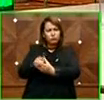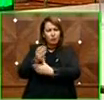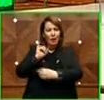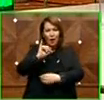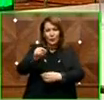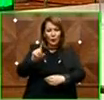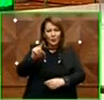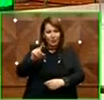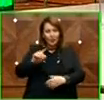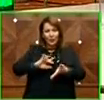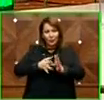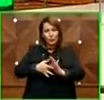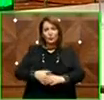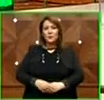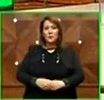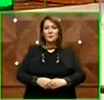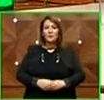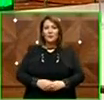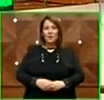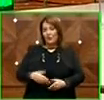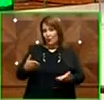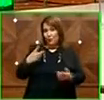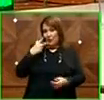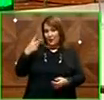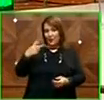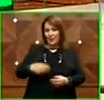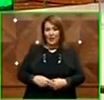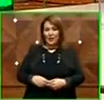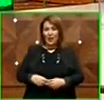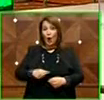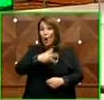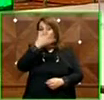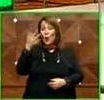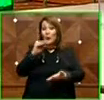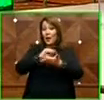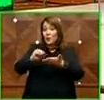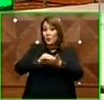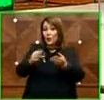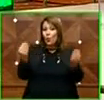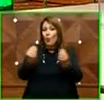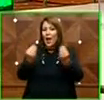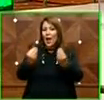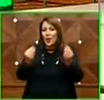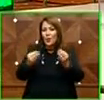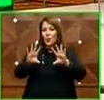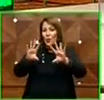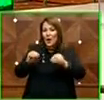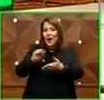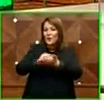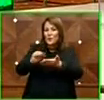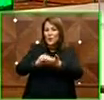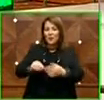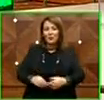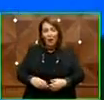عندنا في السلطه الوطنيه وهذوك تشوف هذوك عدد المكاتب تاعنا وين موجودين. هذا شيء جميل يعني